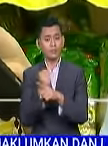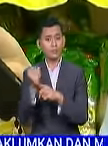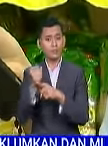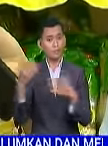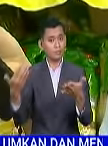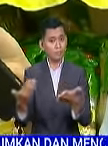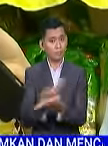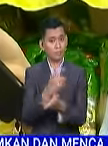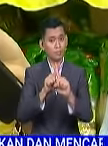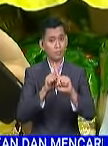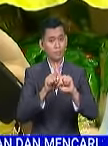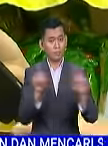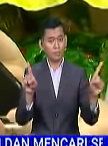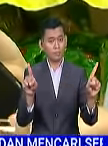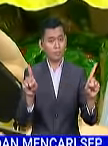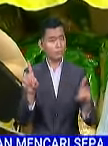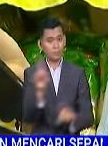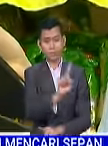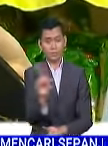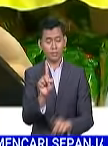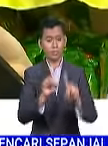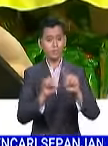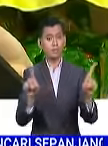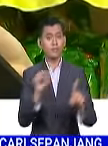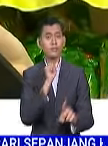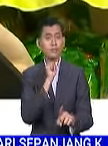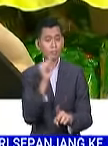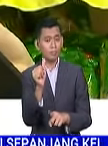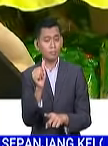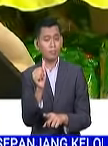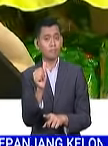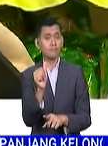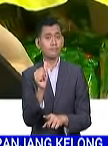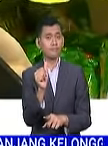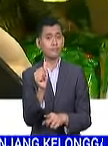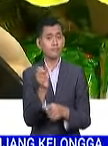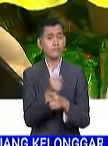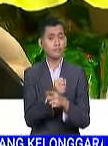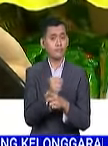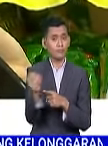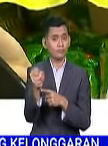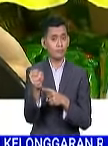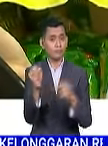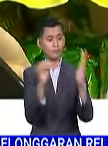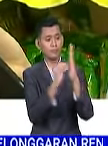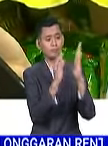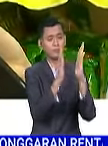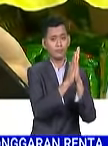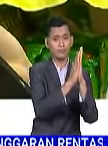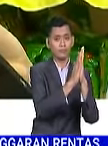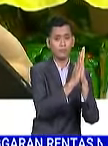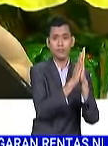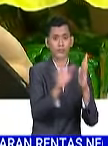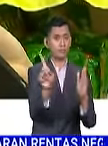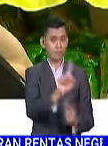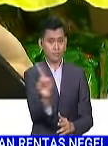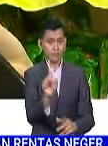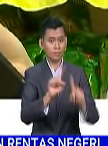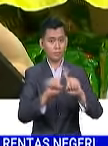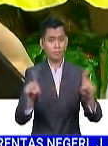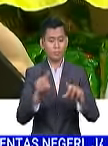tidak. Dia bukan satu mata pelajaran yang yang masuk dalam silibus mata pelajaran. Tidak, dia